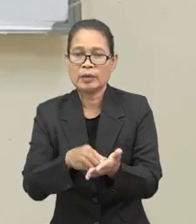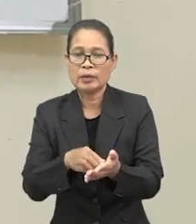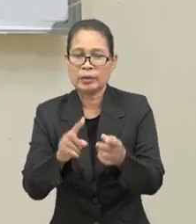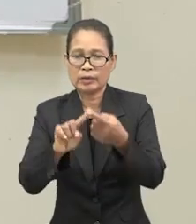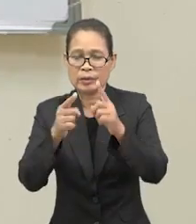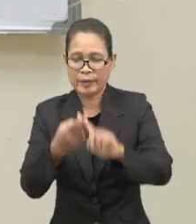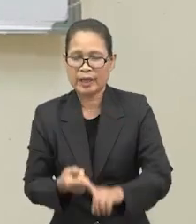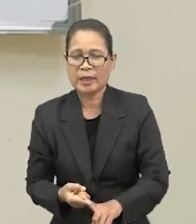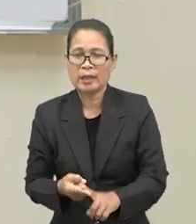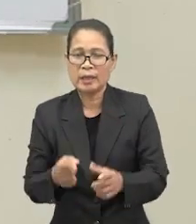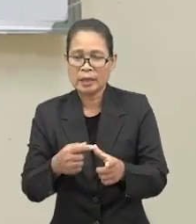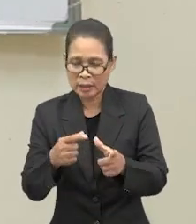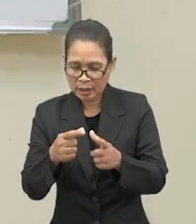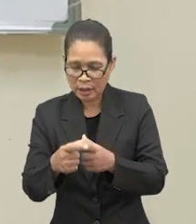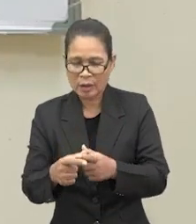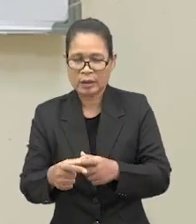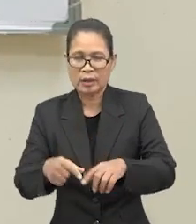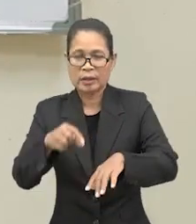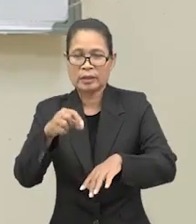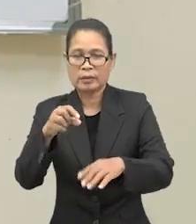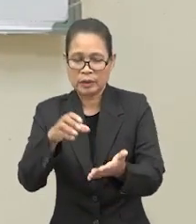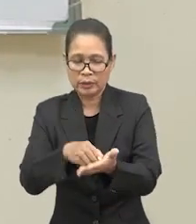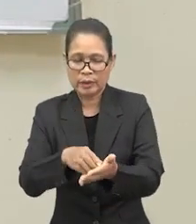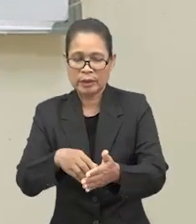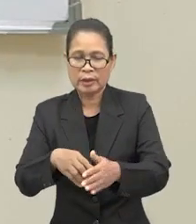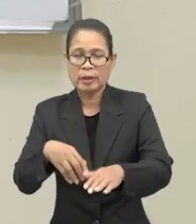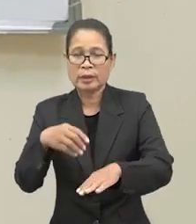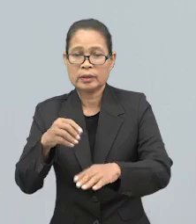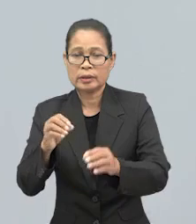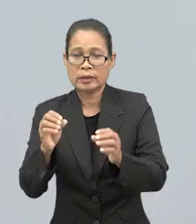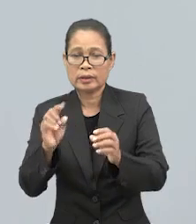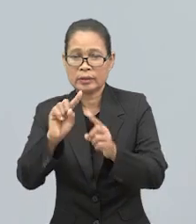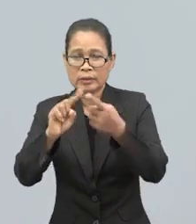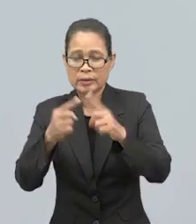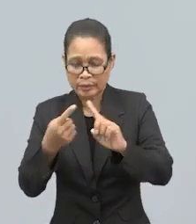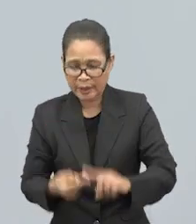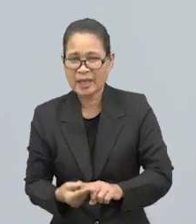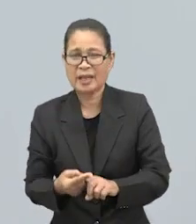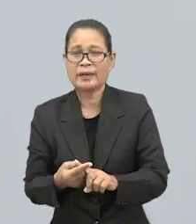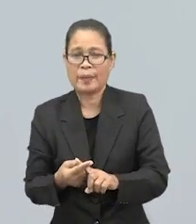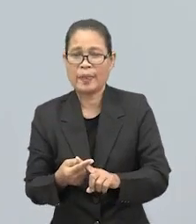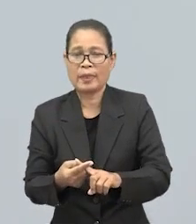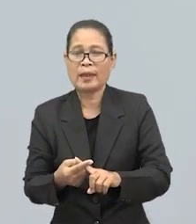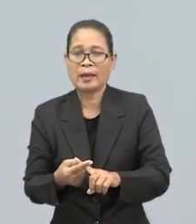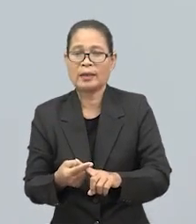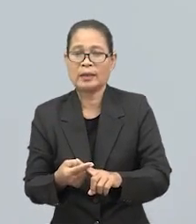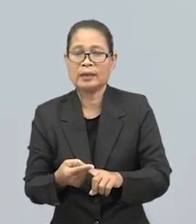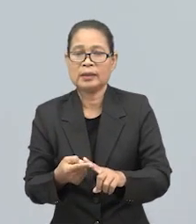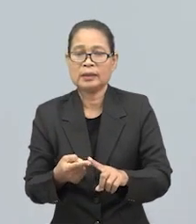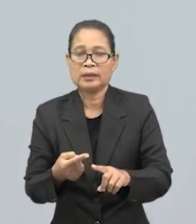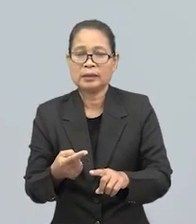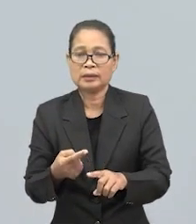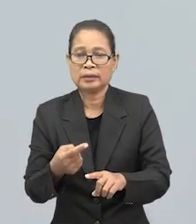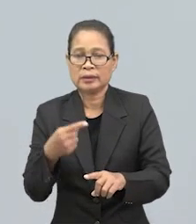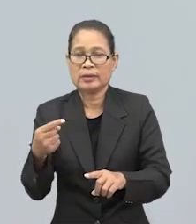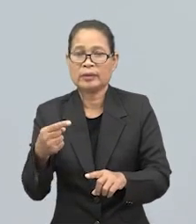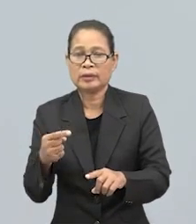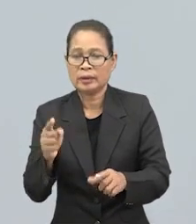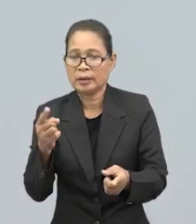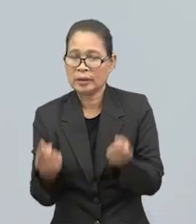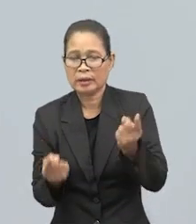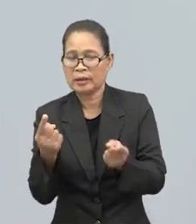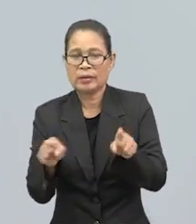đo nâng chấm nút cột còn tại lần này cũng xong ao vô tua tí mũi chia chấm nút cột nè hai tua tí pi chia chấm nút tua sấp